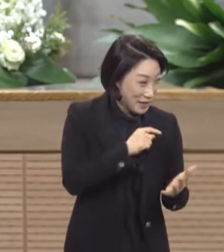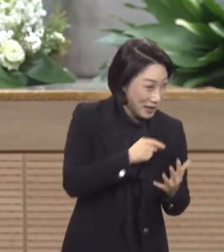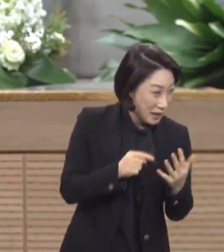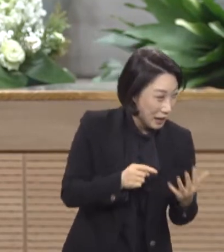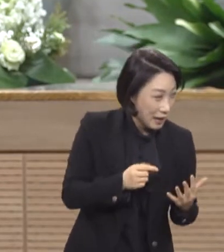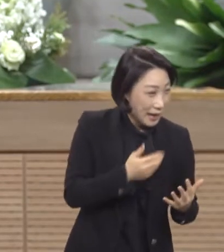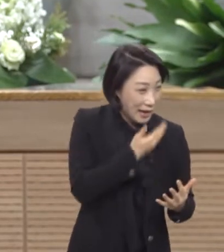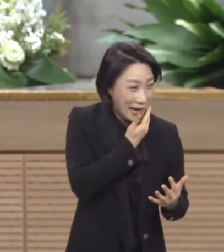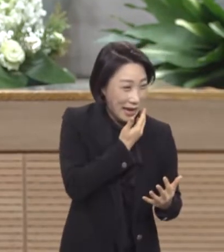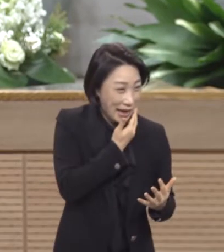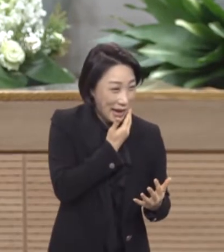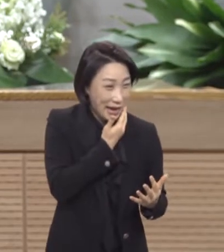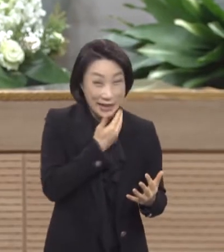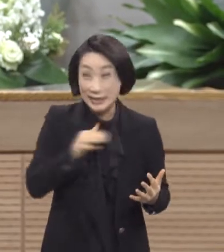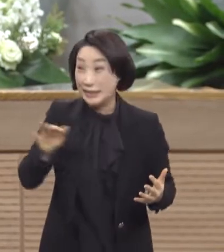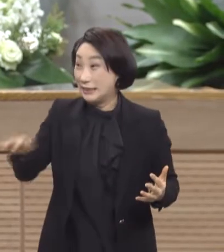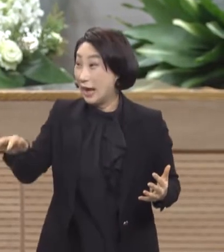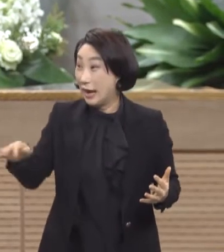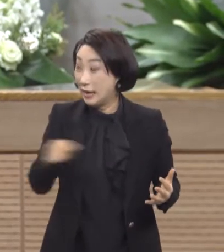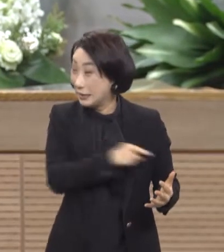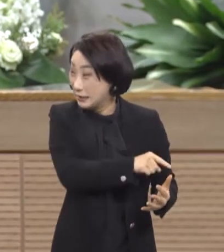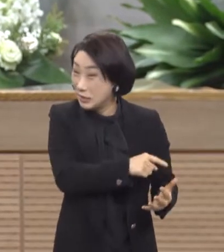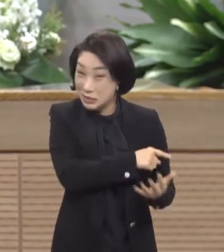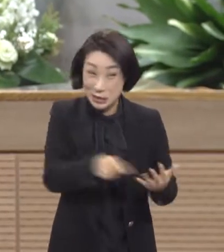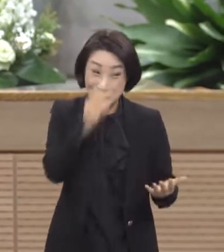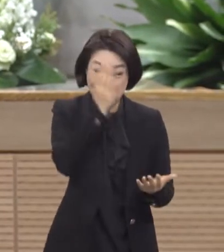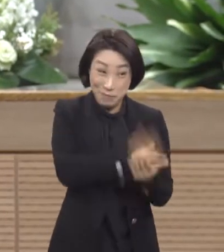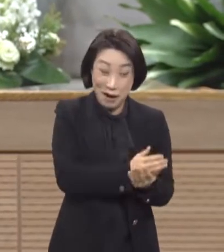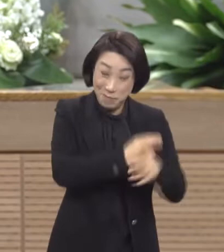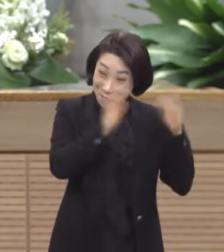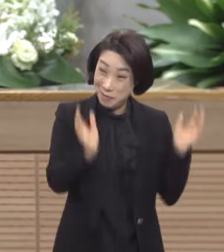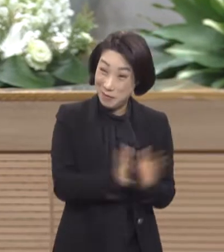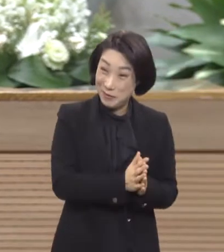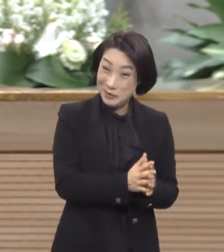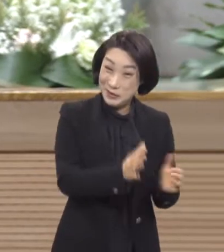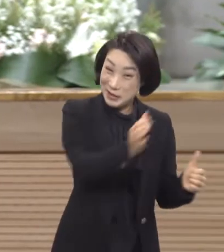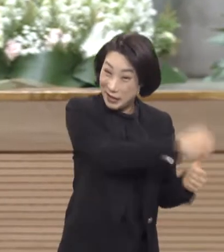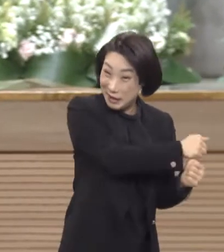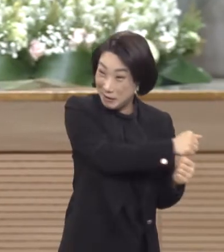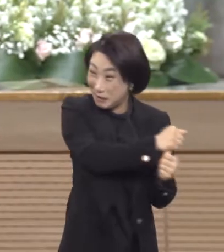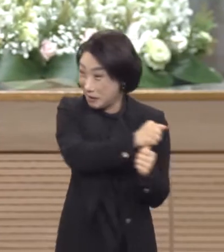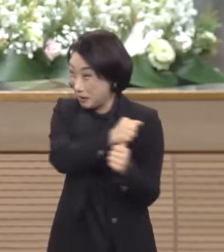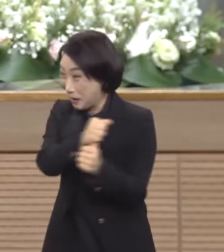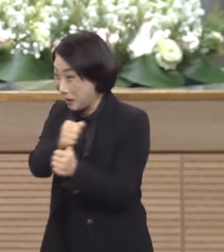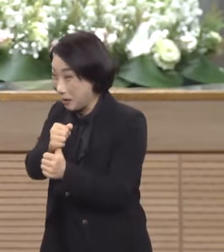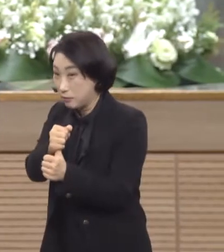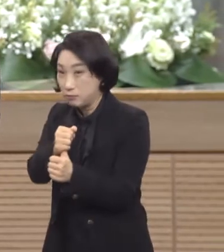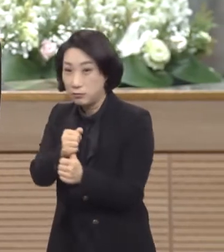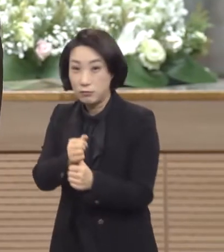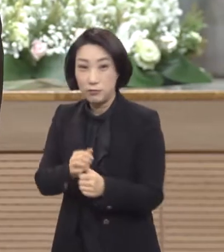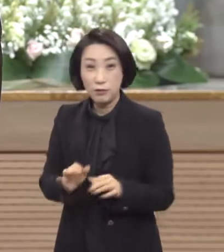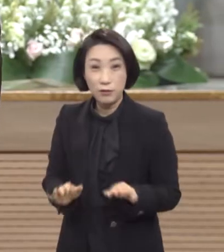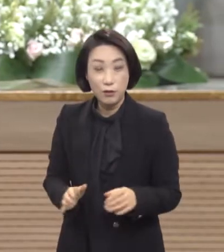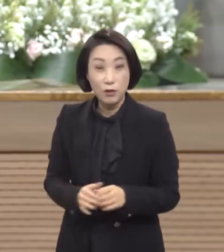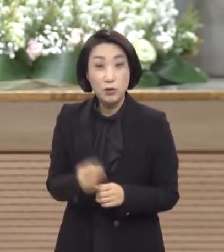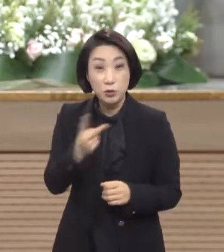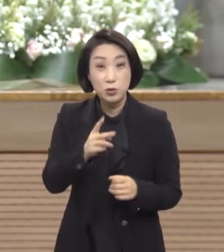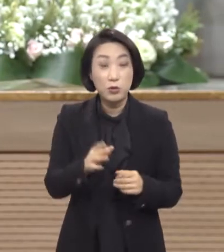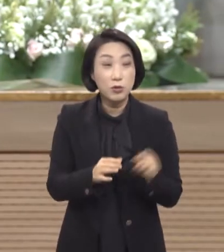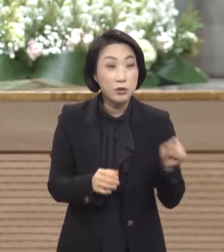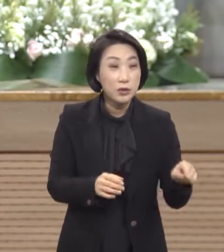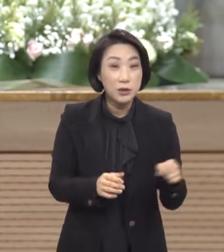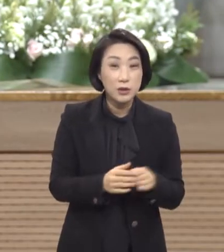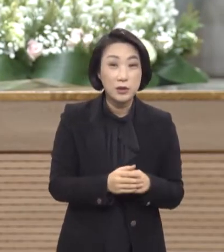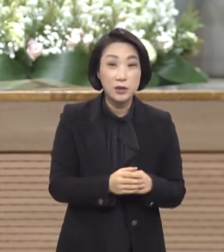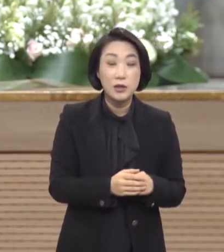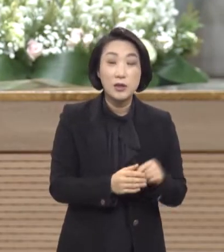아까워, 야 죽이지 말고 전부 다 살려서 가지고 가자. 그리고